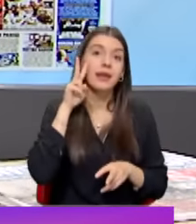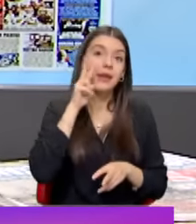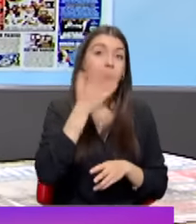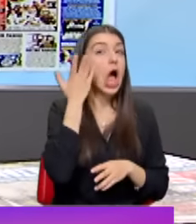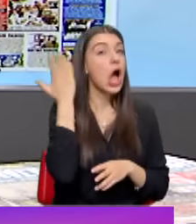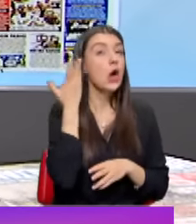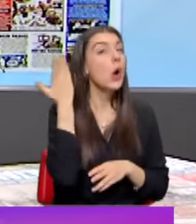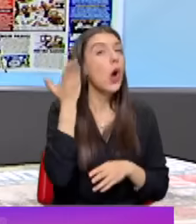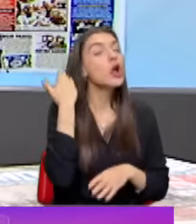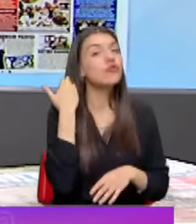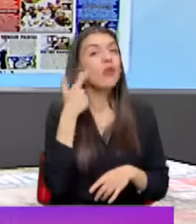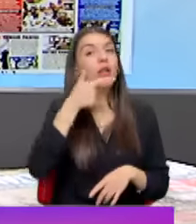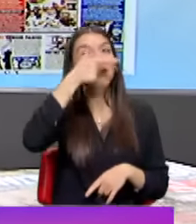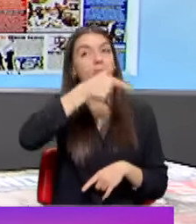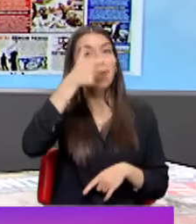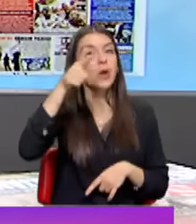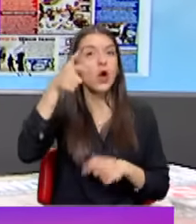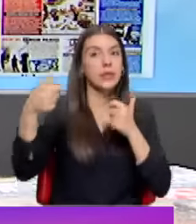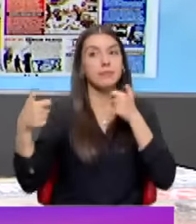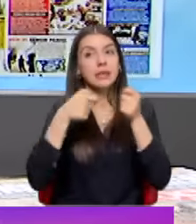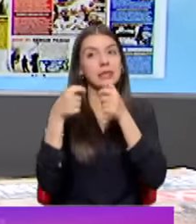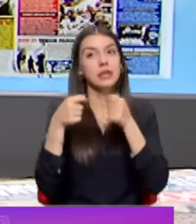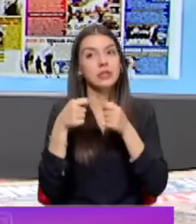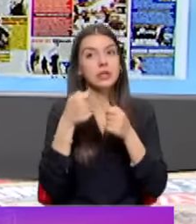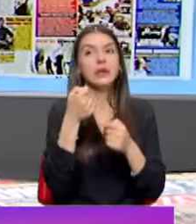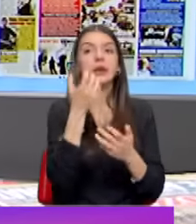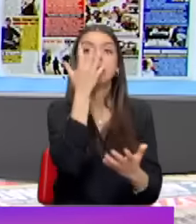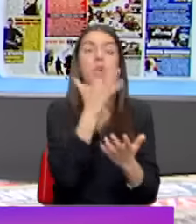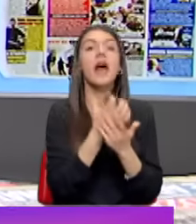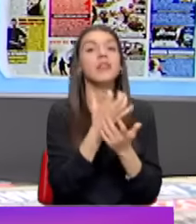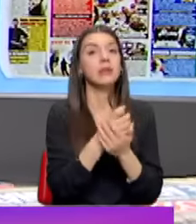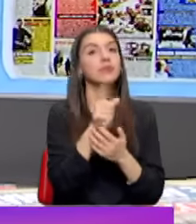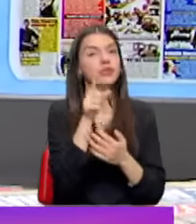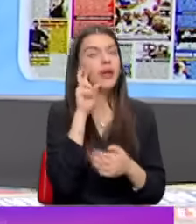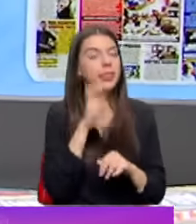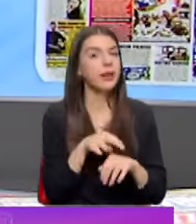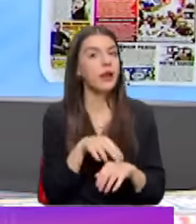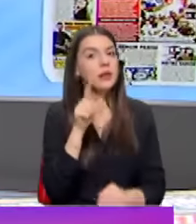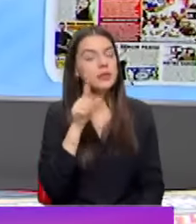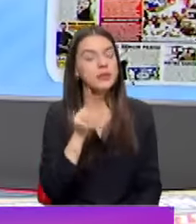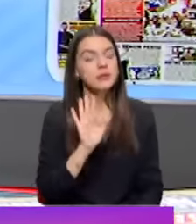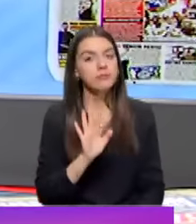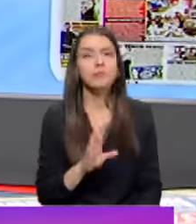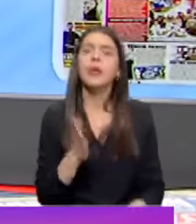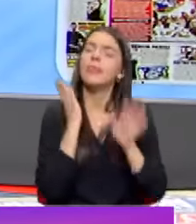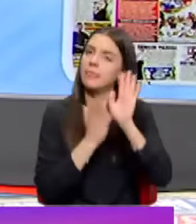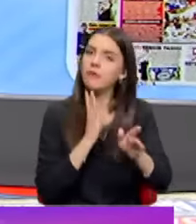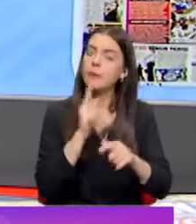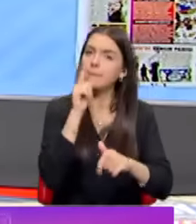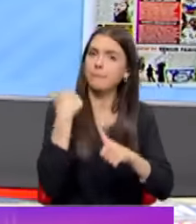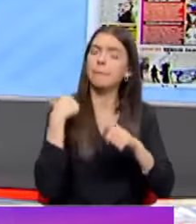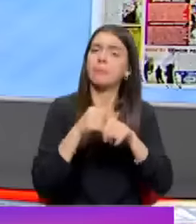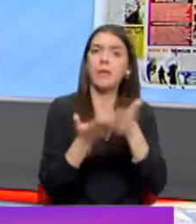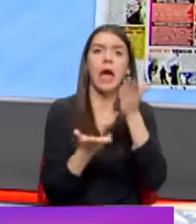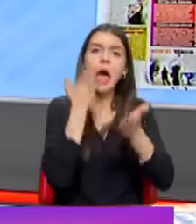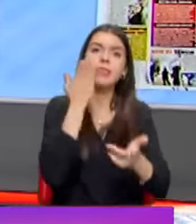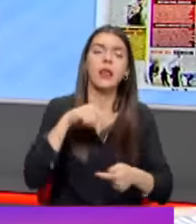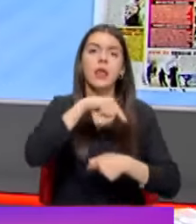zamanında o yazışmaları ekrana taşımıştı. Devam edelim, yine bir adalet